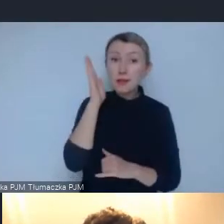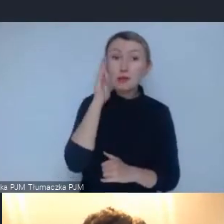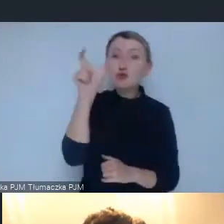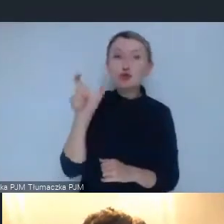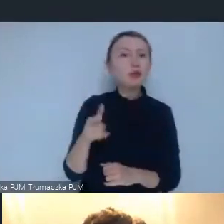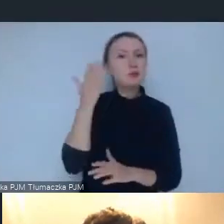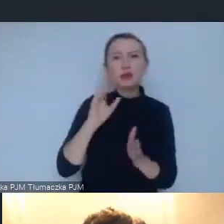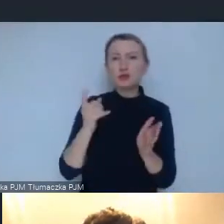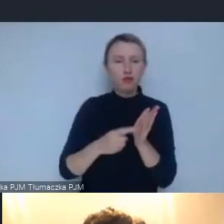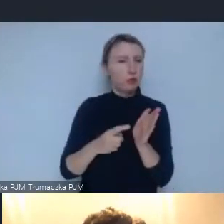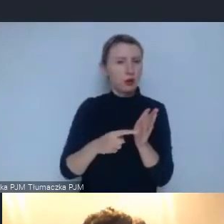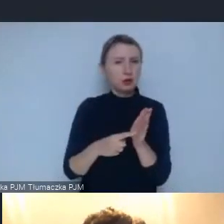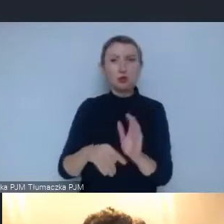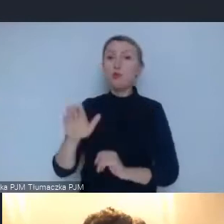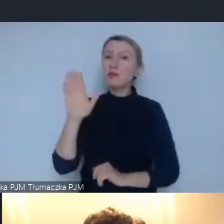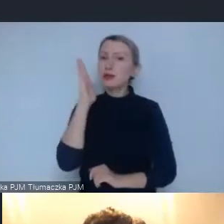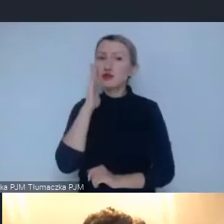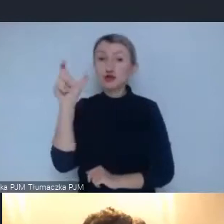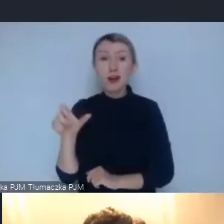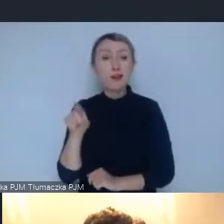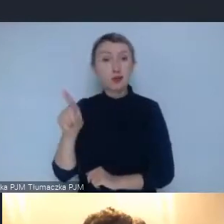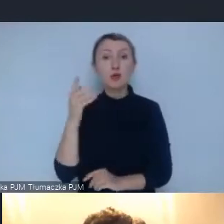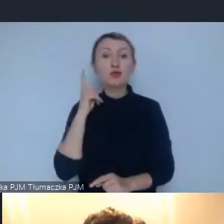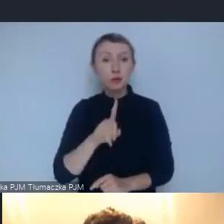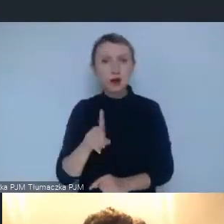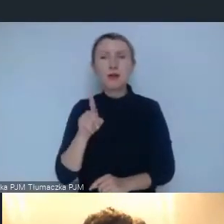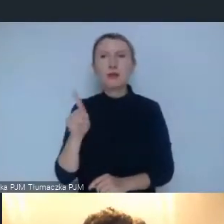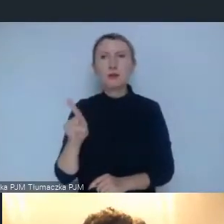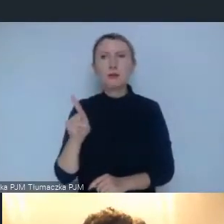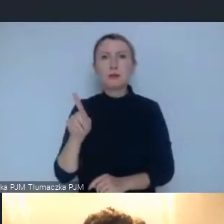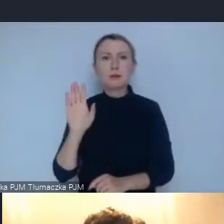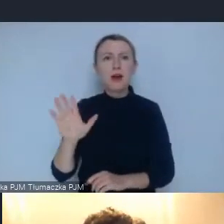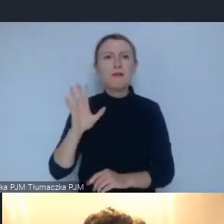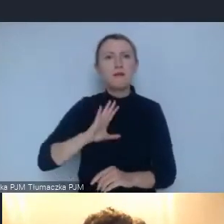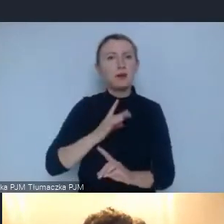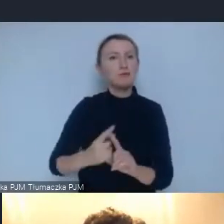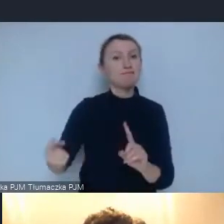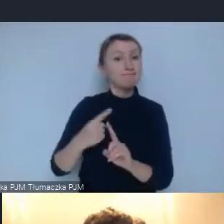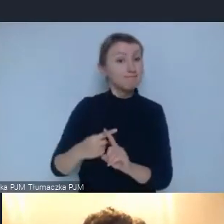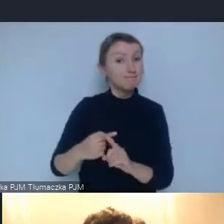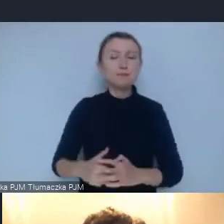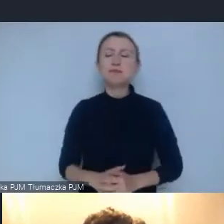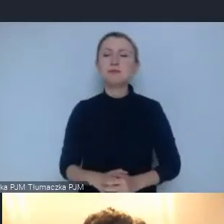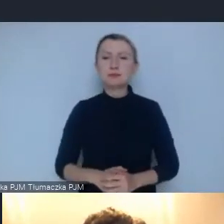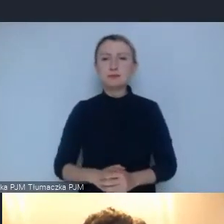jest mieszkaniec bardzo wymagający, to jest mieszkaniec, który naprawdę niesie ze sobą wartość dodaną.